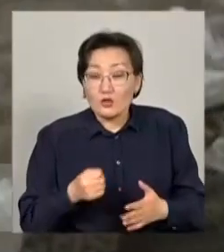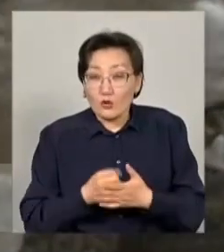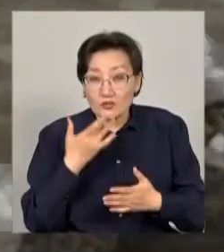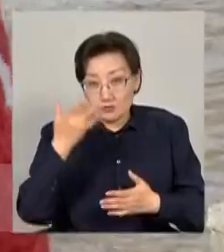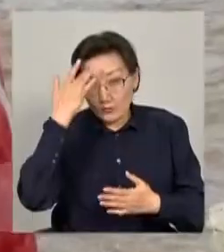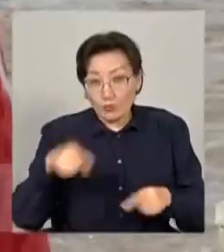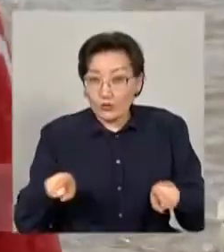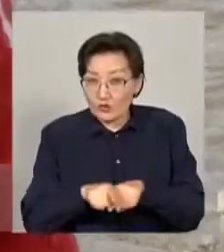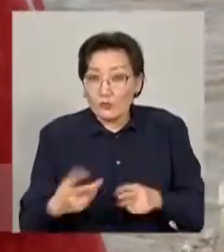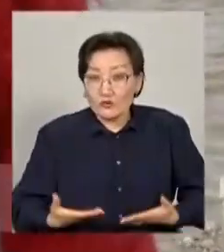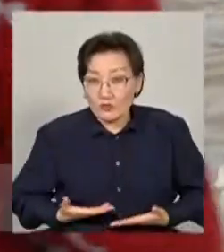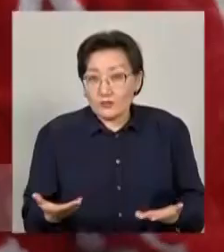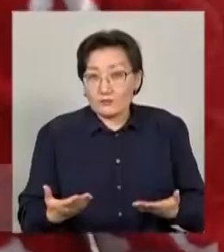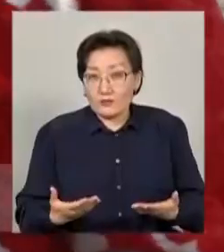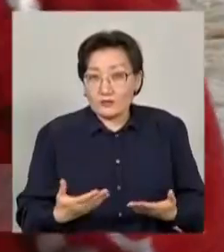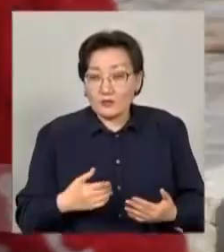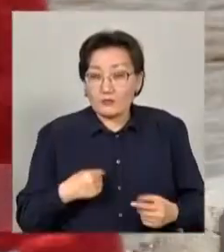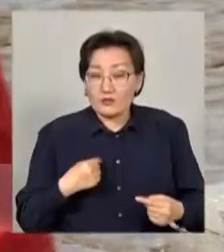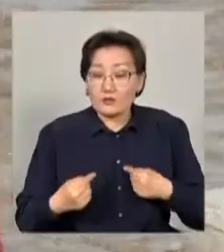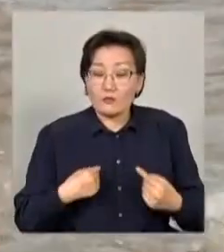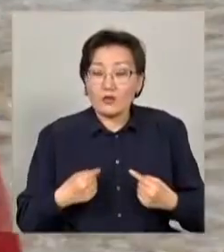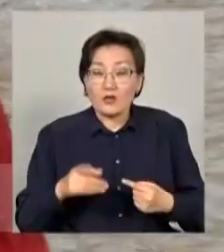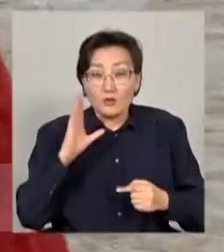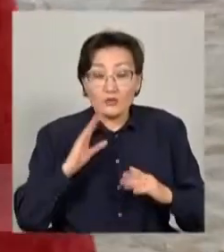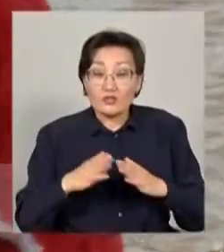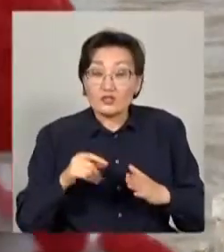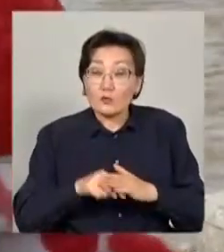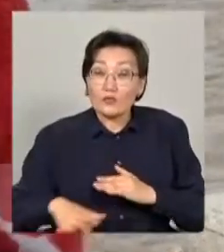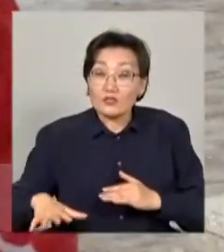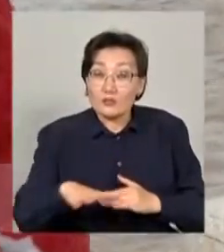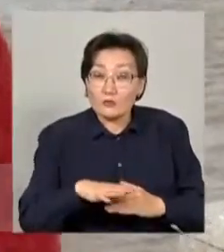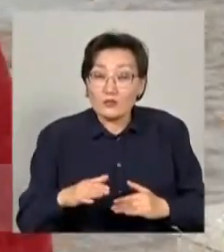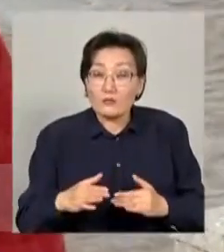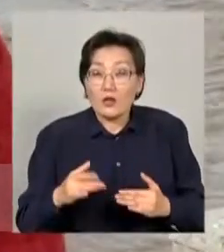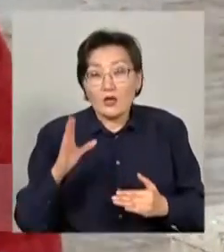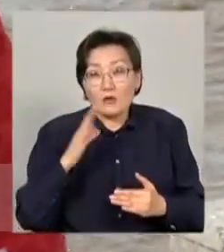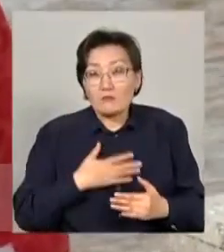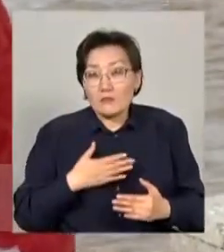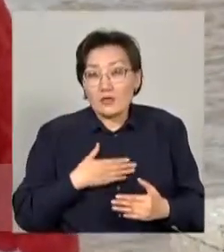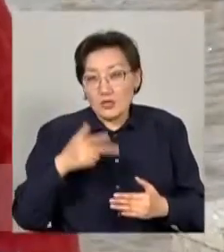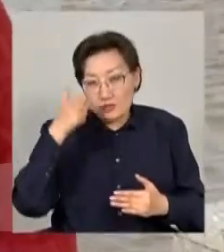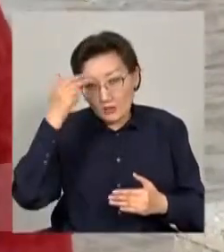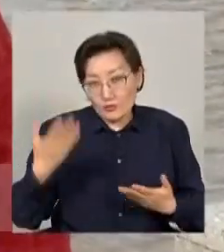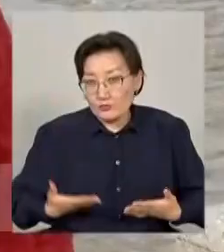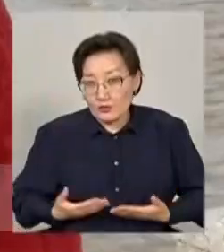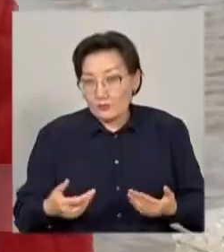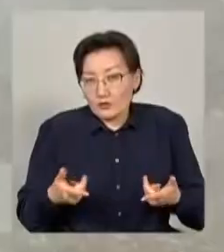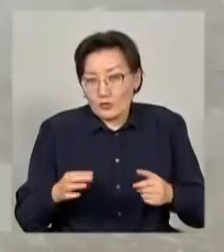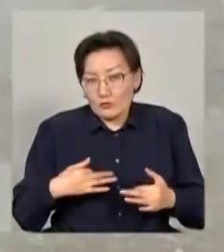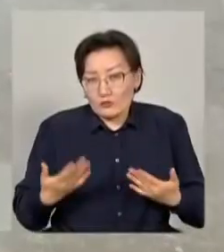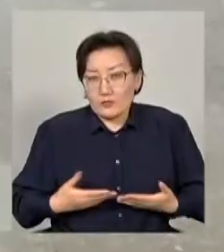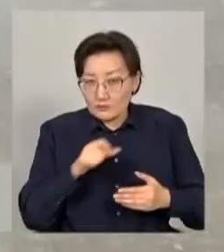налиды. Мынау не сұмдық, мынау енді үйдің алды деген жылда осы мен Венецияда тұрып жатырмын ба, или қайда тұрып жатқанын өзім де түсінбей қалдым